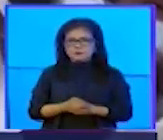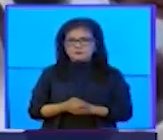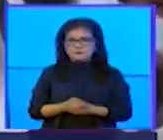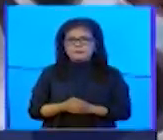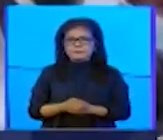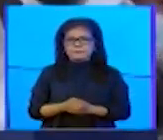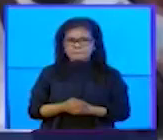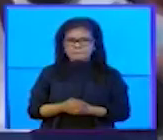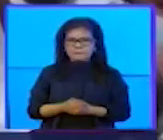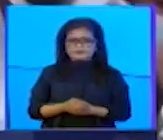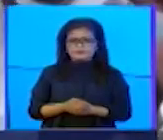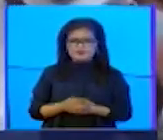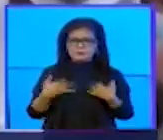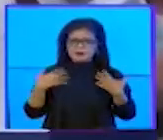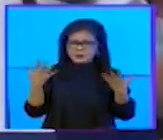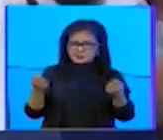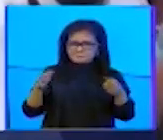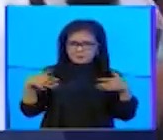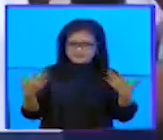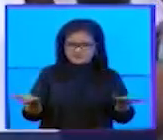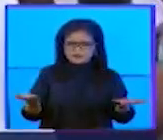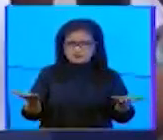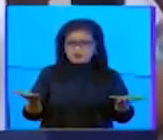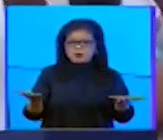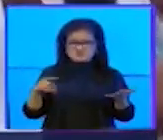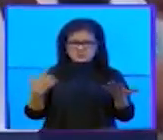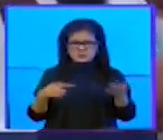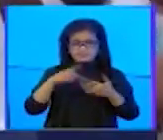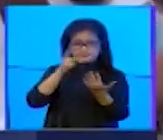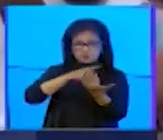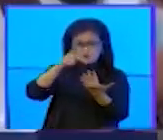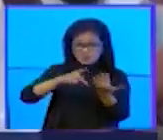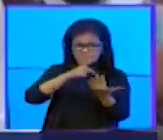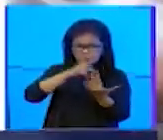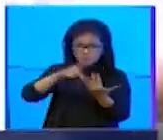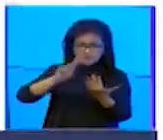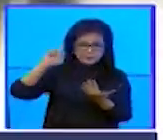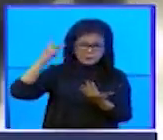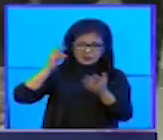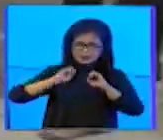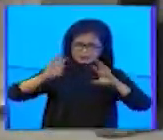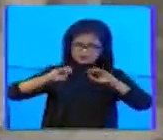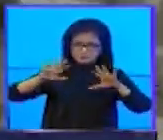pilihannya, yang mudah-mudahan apa yang kami tawarkan, program yang kami tawarkan kepada masyarakat bisa diterima.